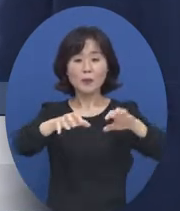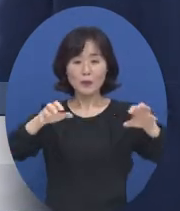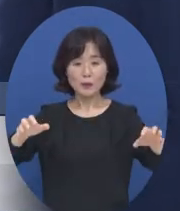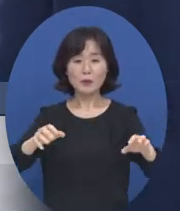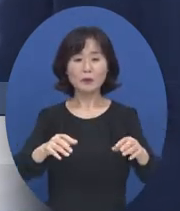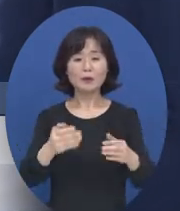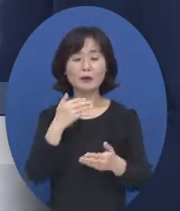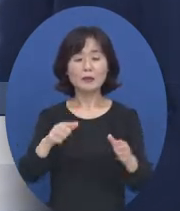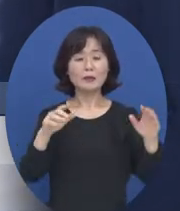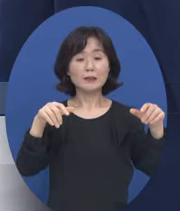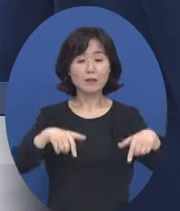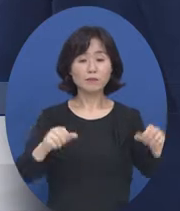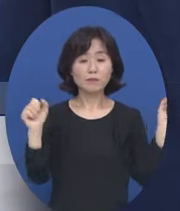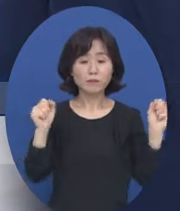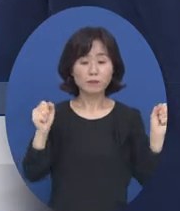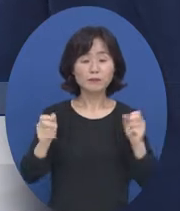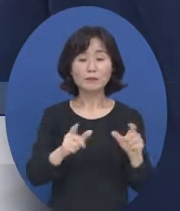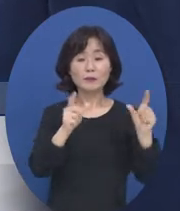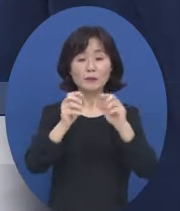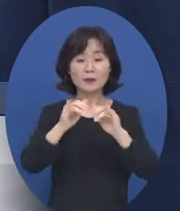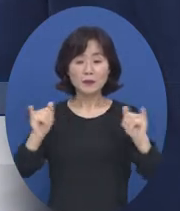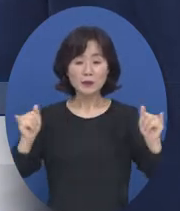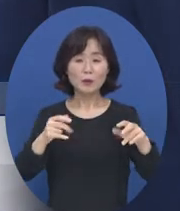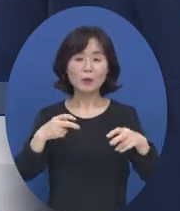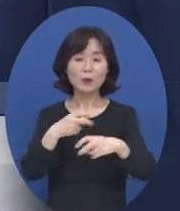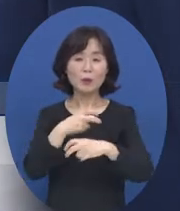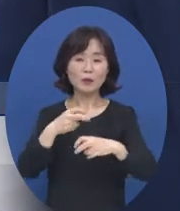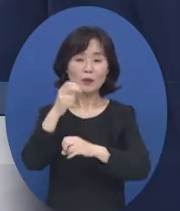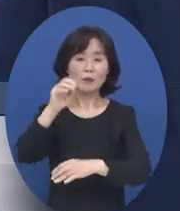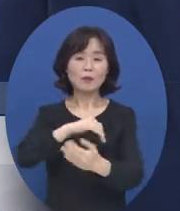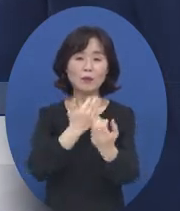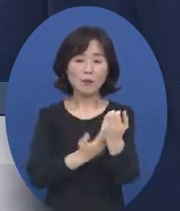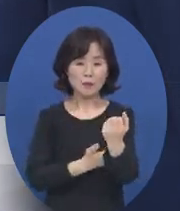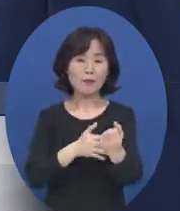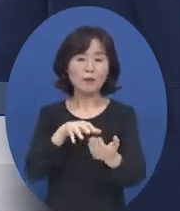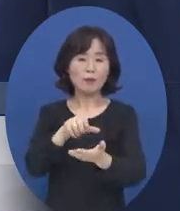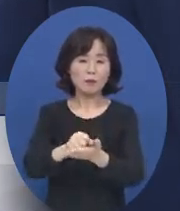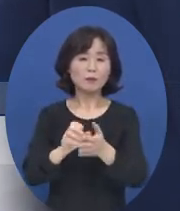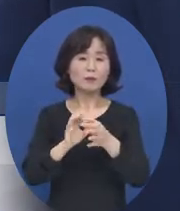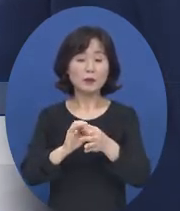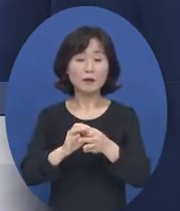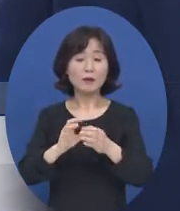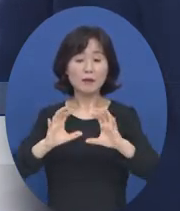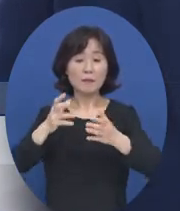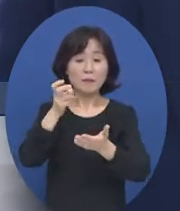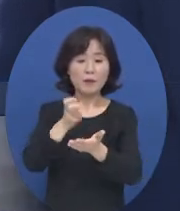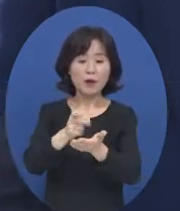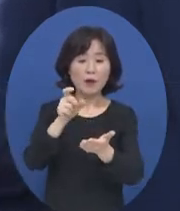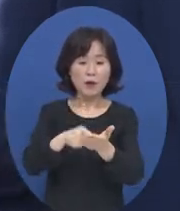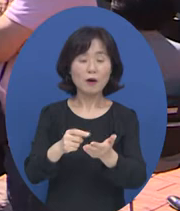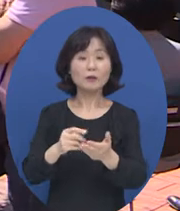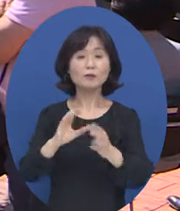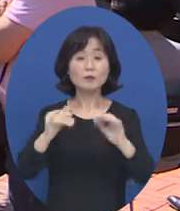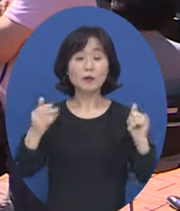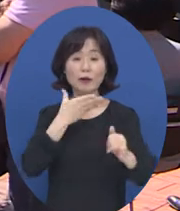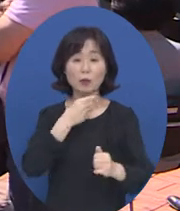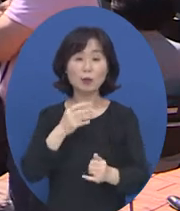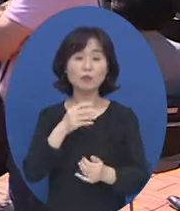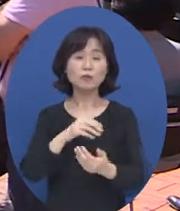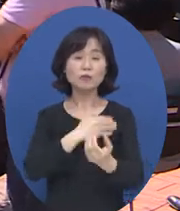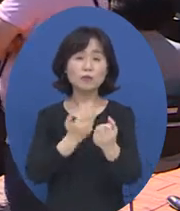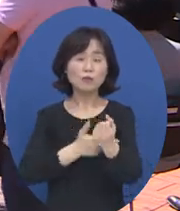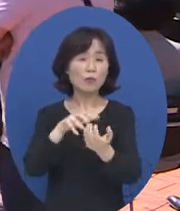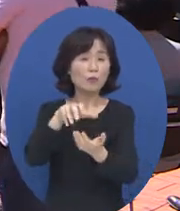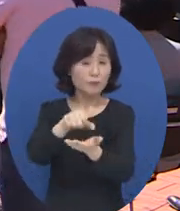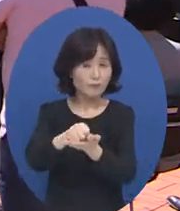통해 대한민국 헌법에서 명시한 국민의 행복추구권을 보장하고자 합니다.